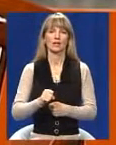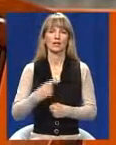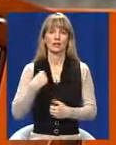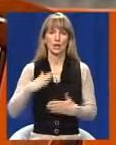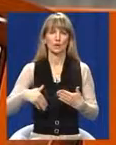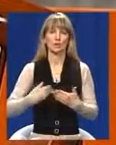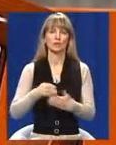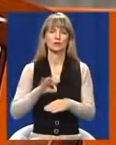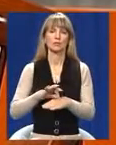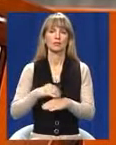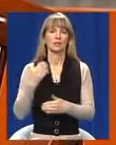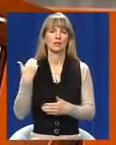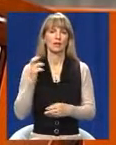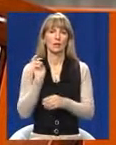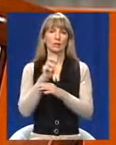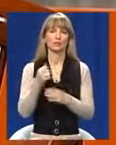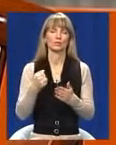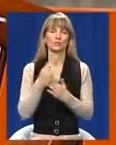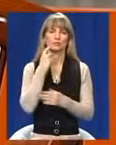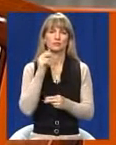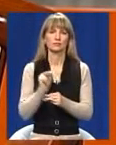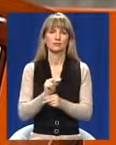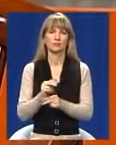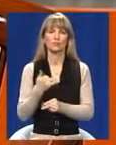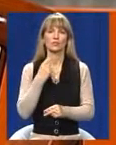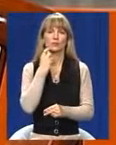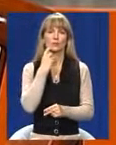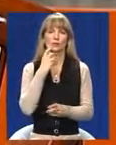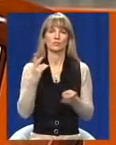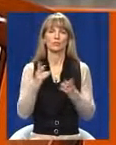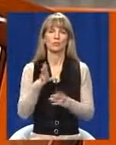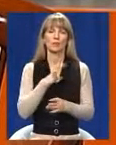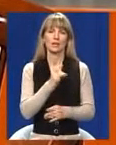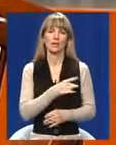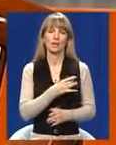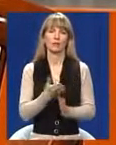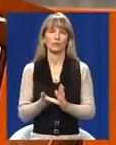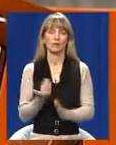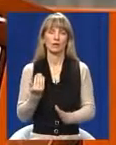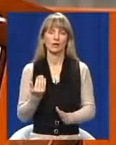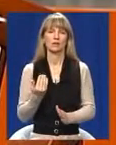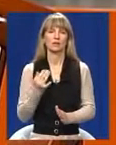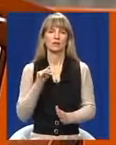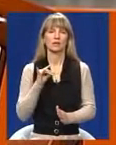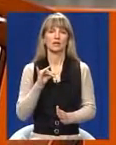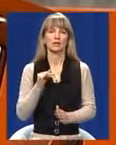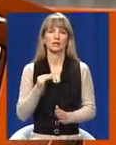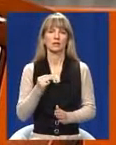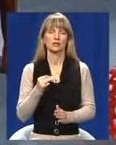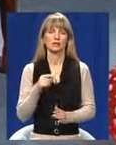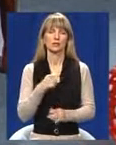я недавно до стоматолога ходила, в мене зуб потрібно було, нерв видаляти, і дуже запустила, не знаю